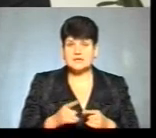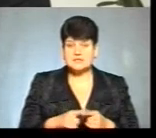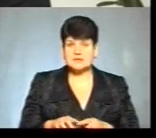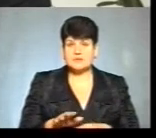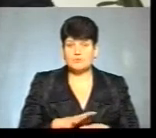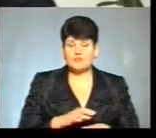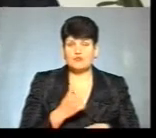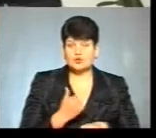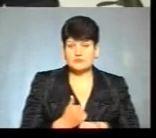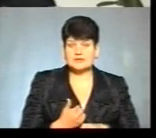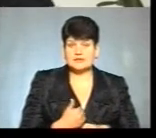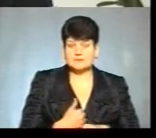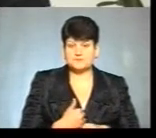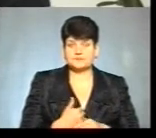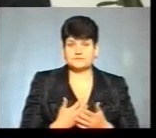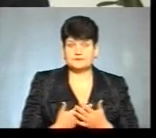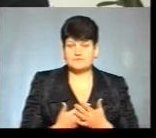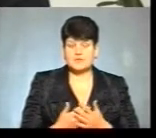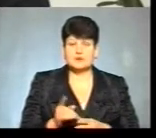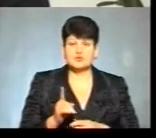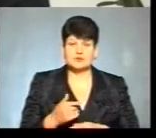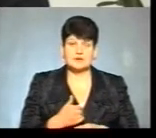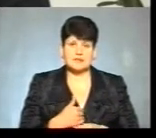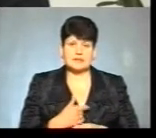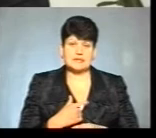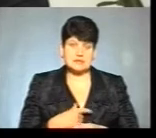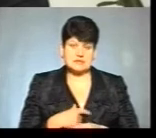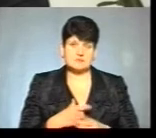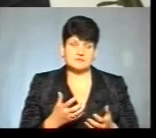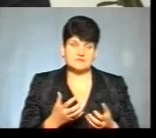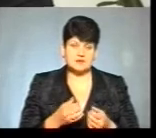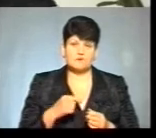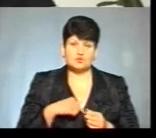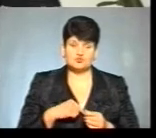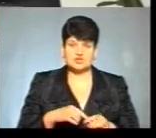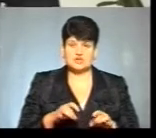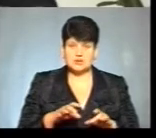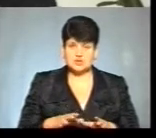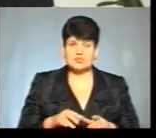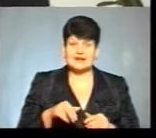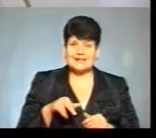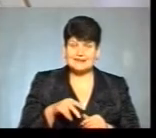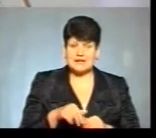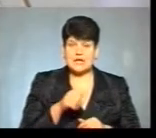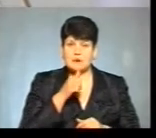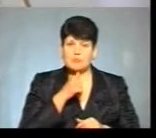головний для мене визначним чинником, що я для себе прийняв внутрішнє рішення йти і пробувати